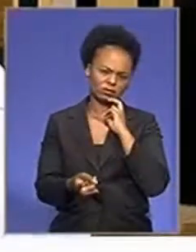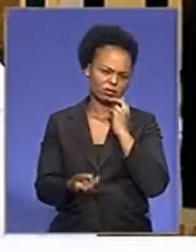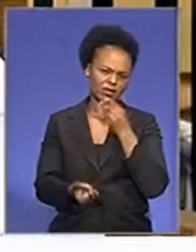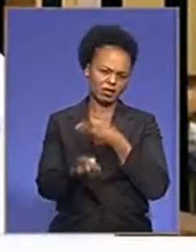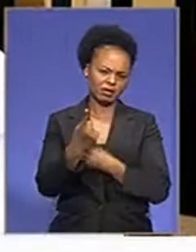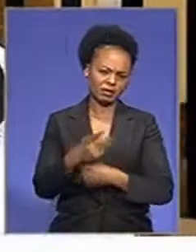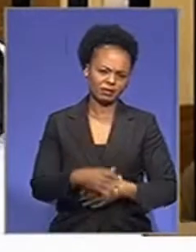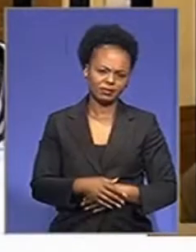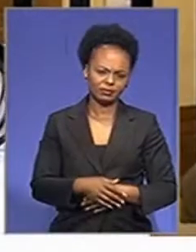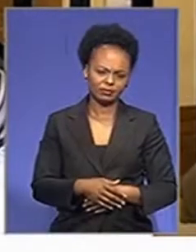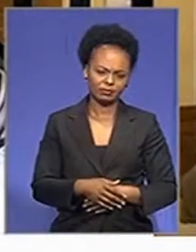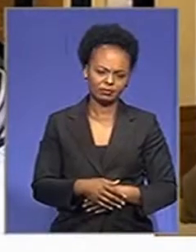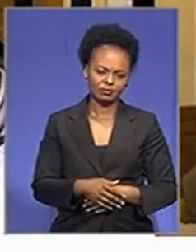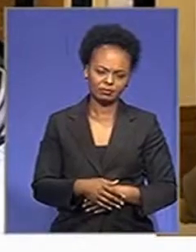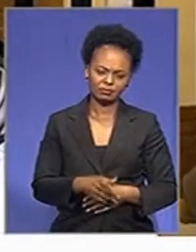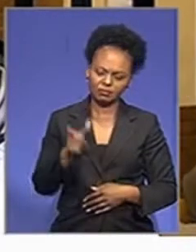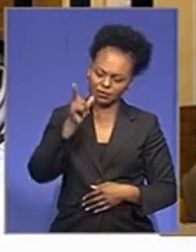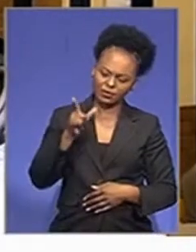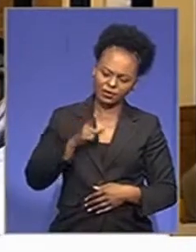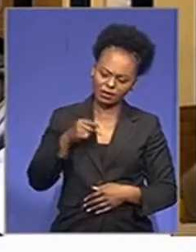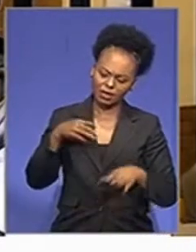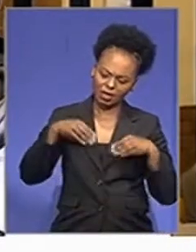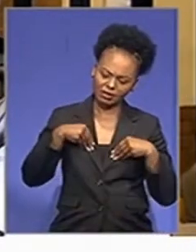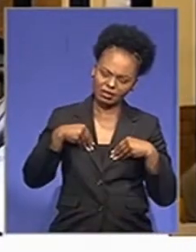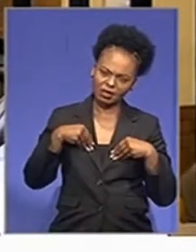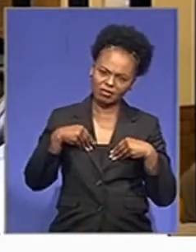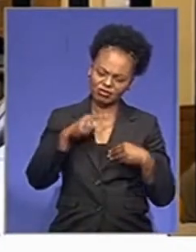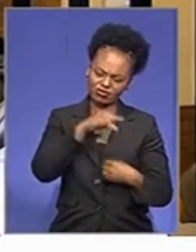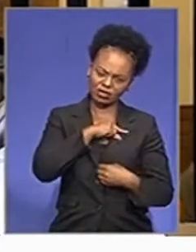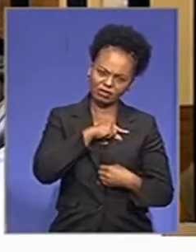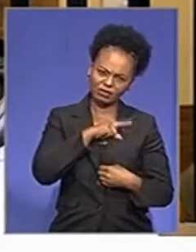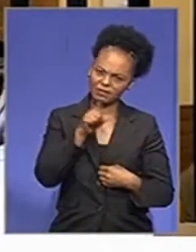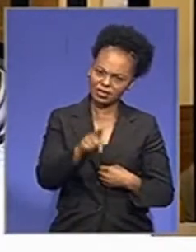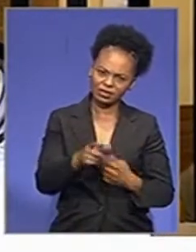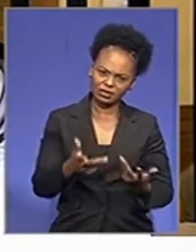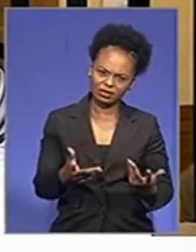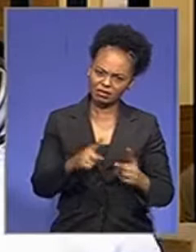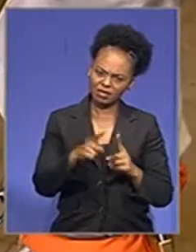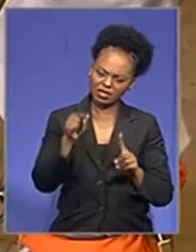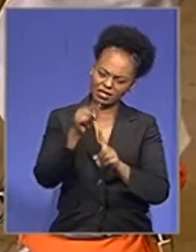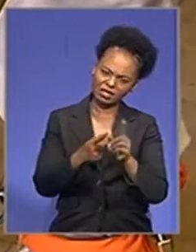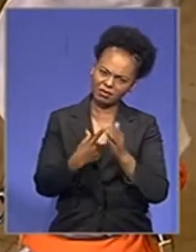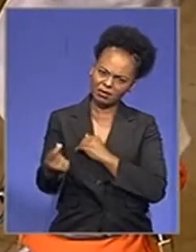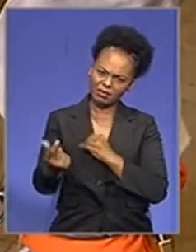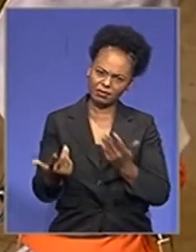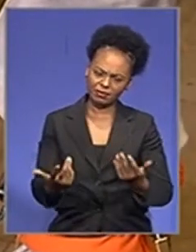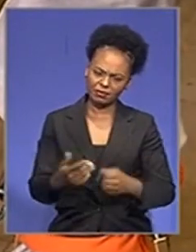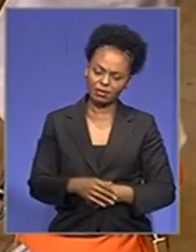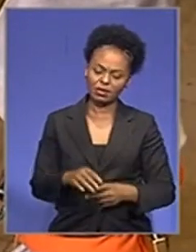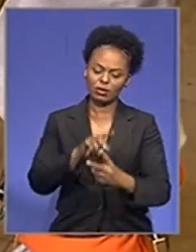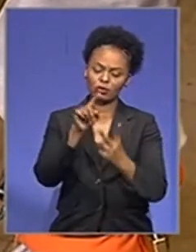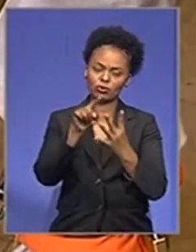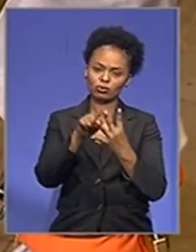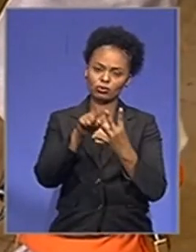umthi yakho ungitshena ukuthi mangivuma icala lokubulala deswaya balekile ke mmelaelwa wa bobedi